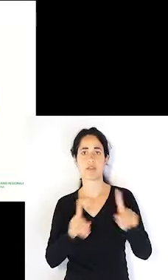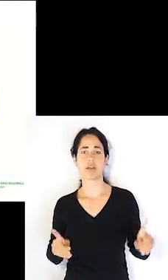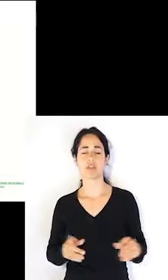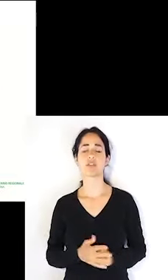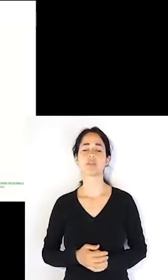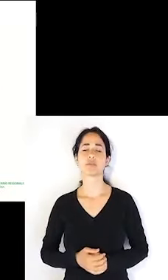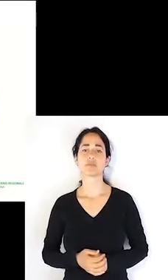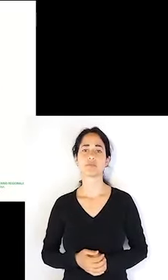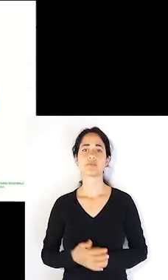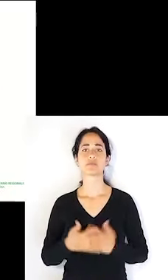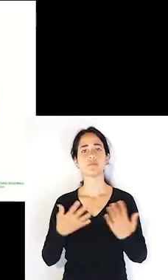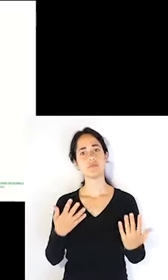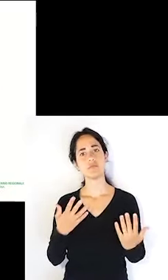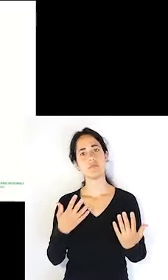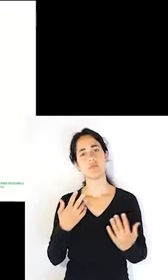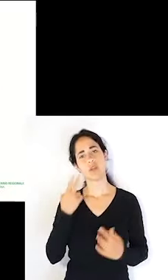uomini.